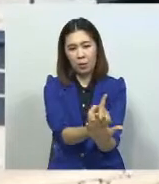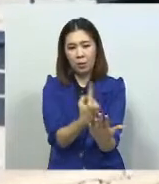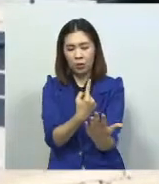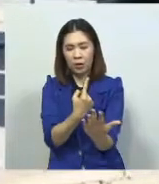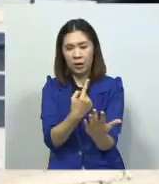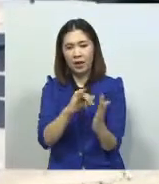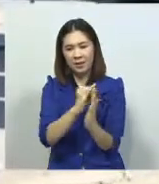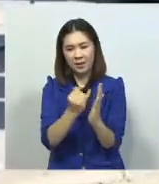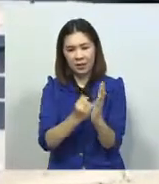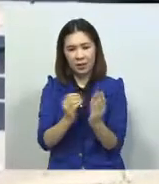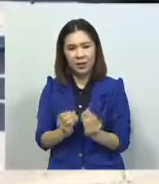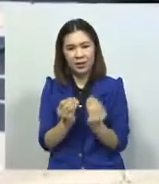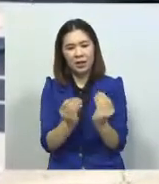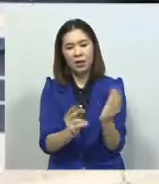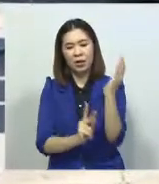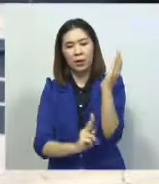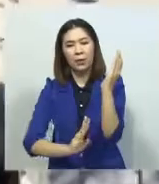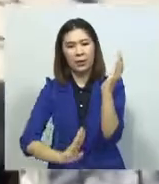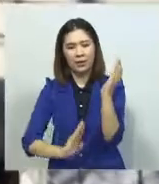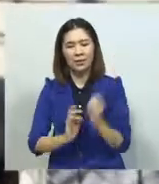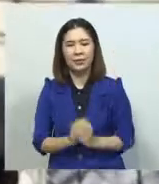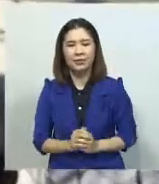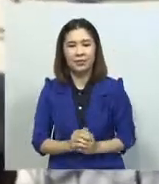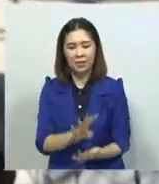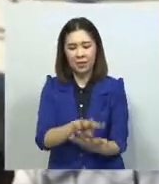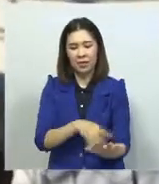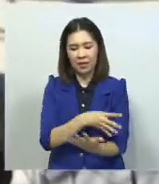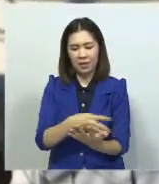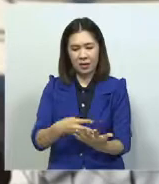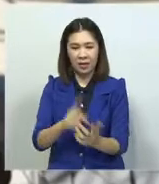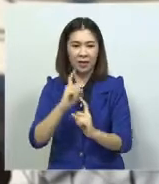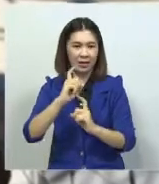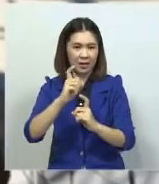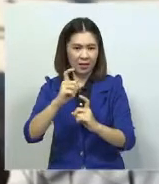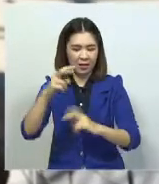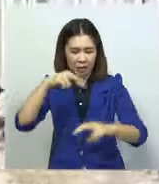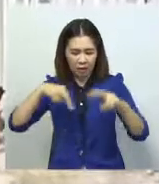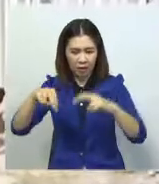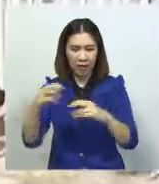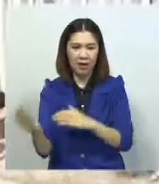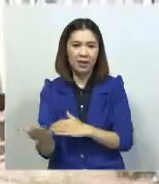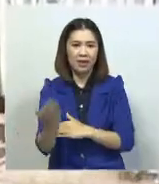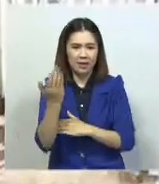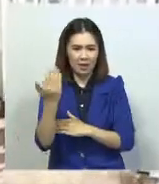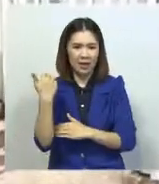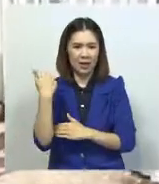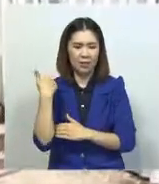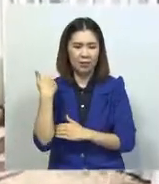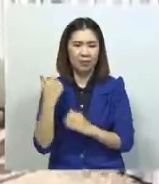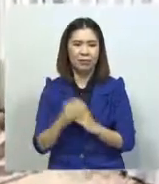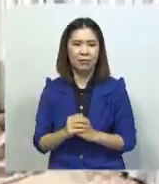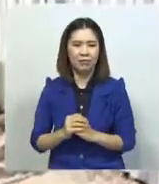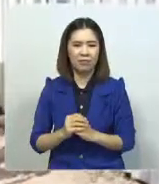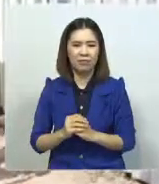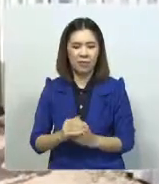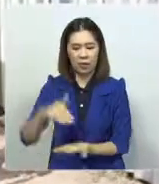พื้นที่จังหวัดกระบี่อีกด้วยส่วนมาตรการรักษาความปลอดภัยค่ะตั้งแต่ช่วงเช้านะคะก็เริ่มมีการไป